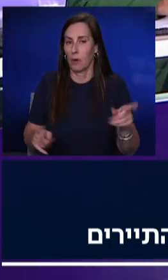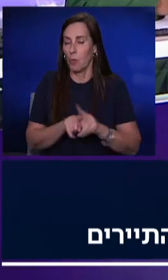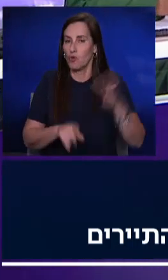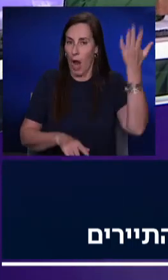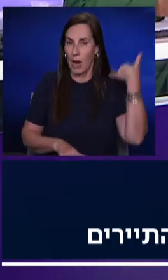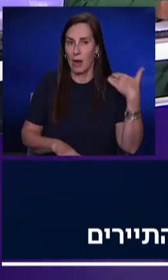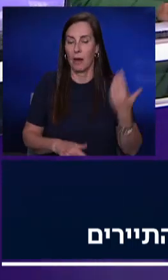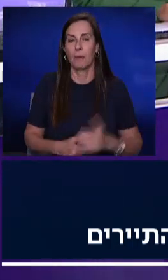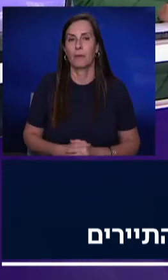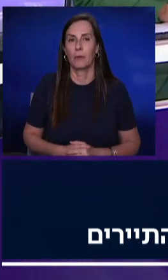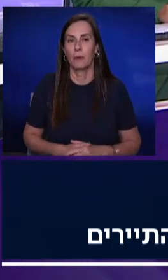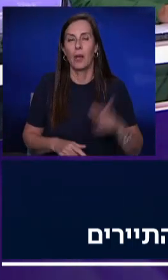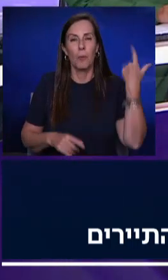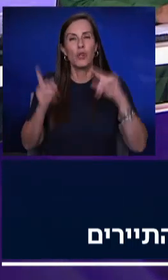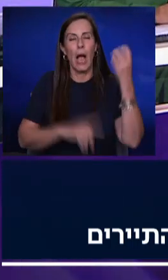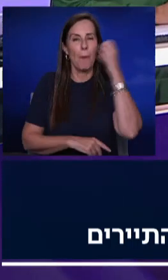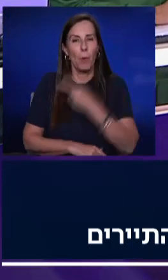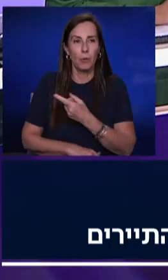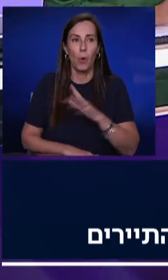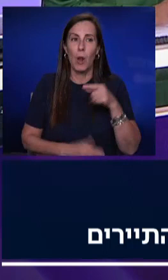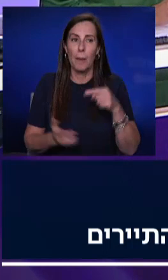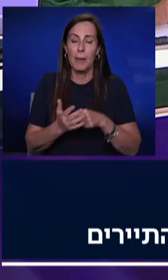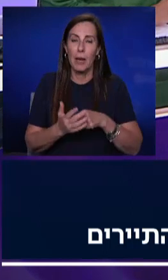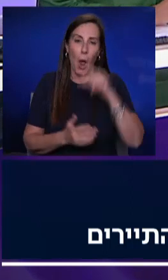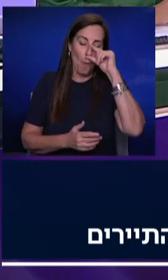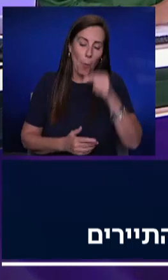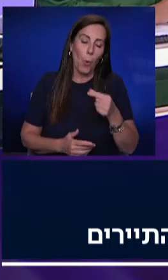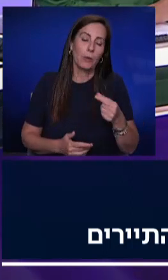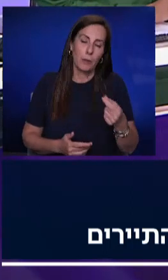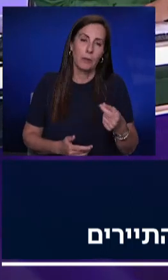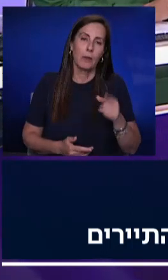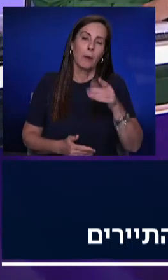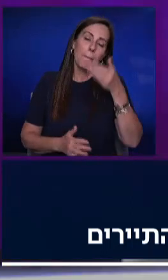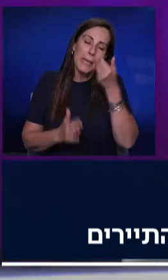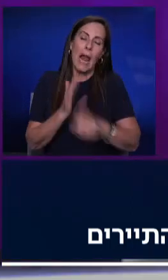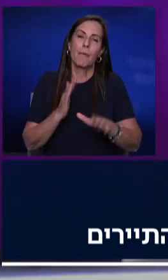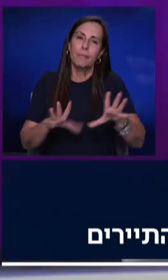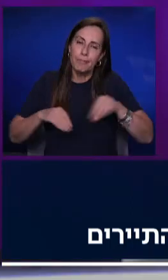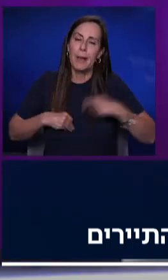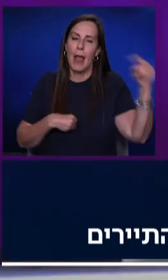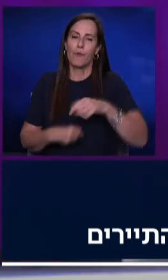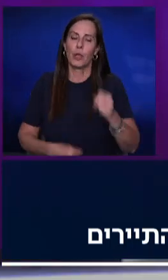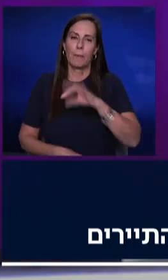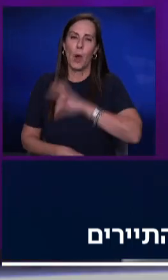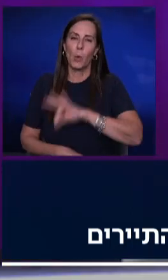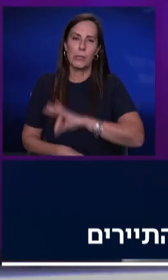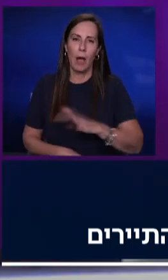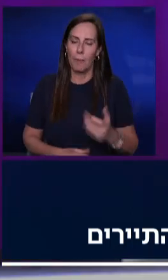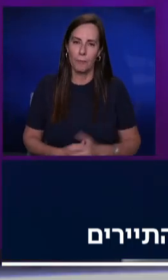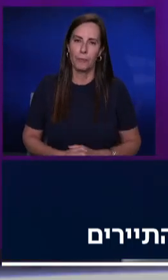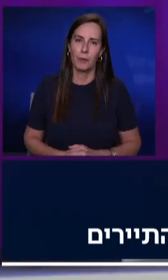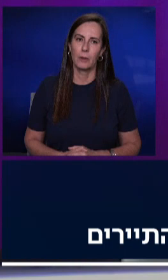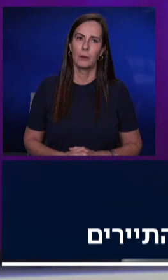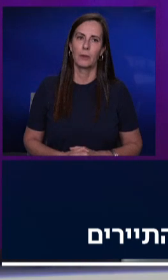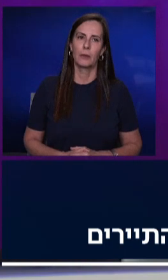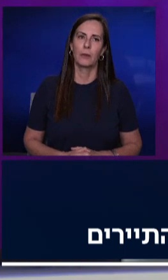האמירויות, ששוב, אולי בגלל פוטין יש מי שעוצם עין ונותן לזה להמשיך. אז אני חושב שאנחנו